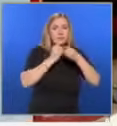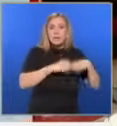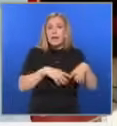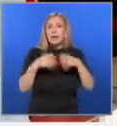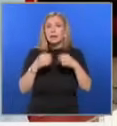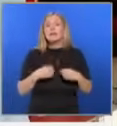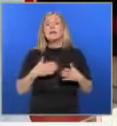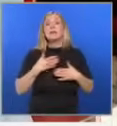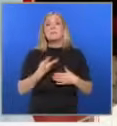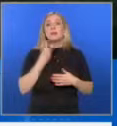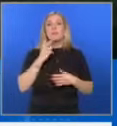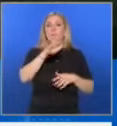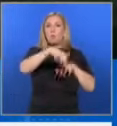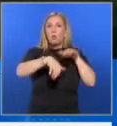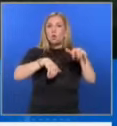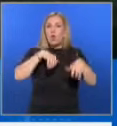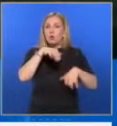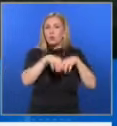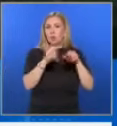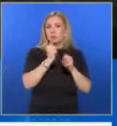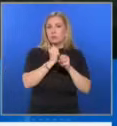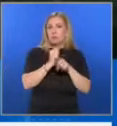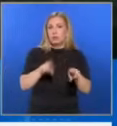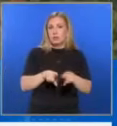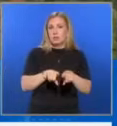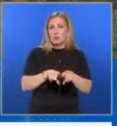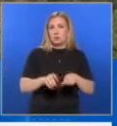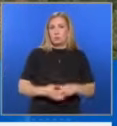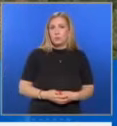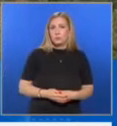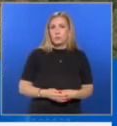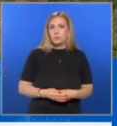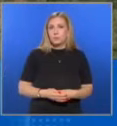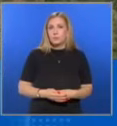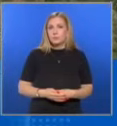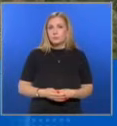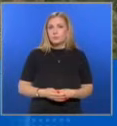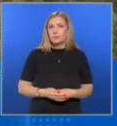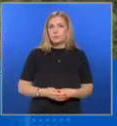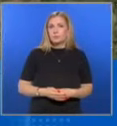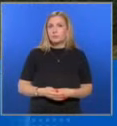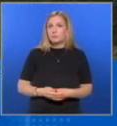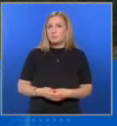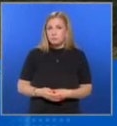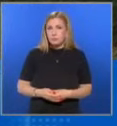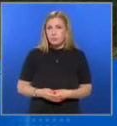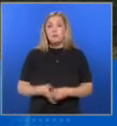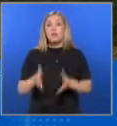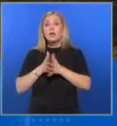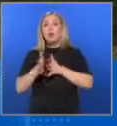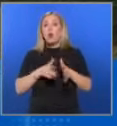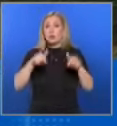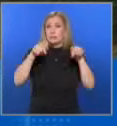които правят просеки. Yeah. Хората